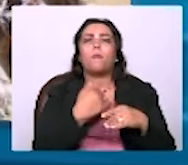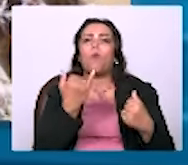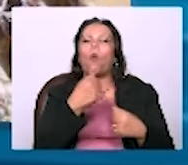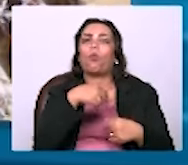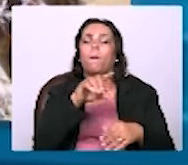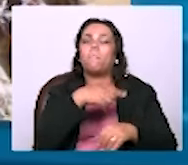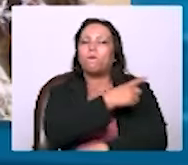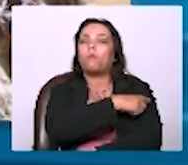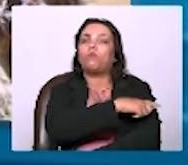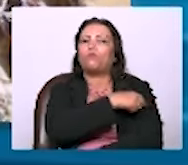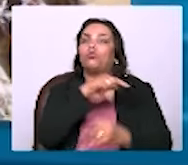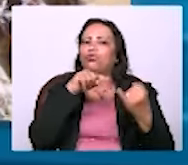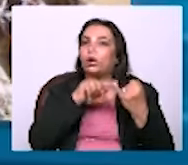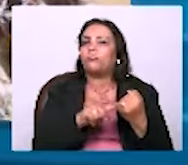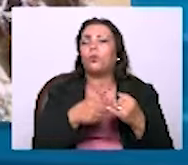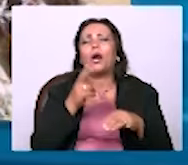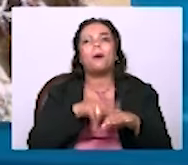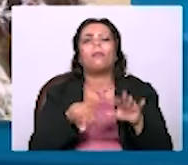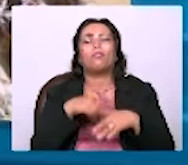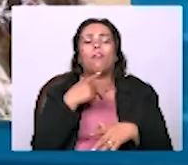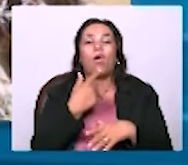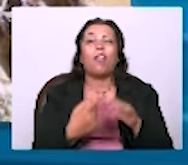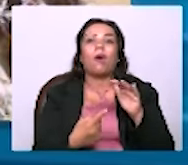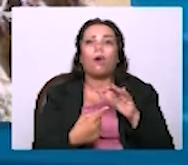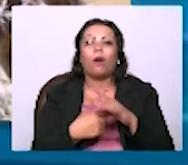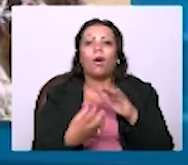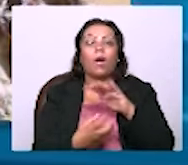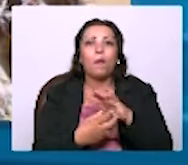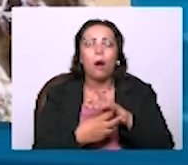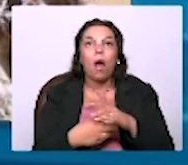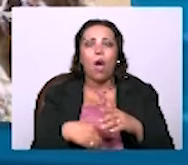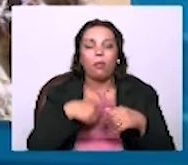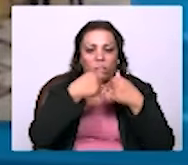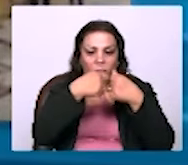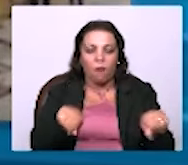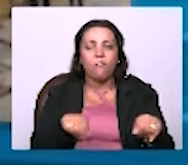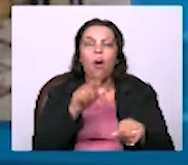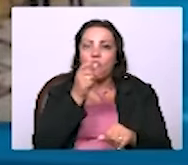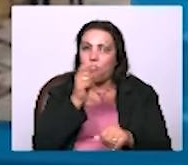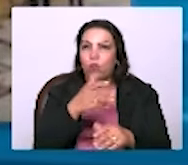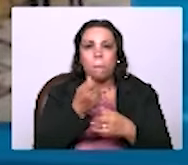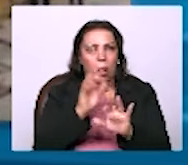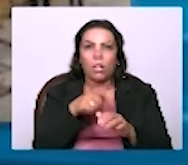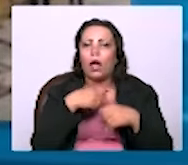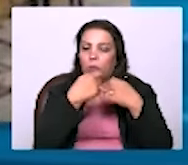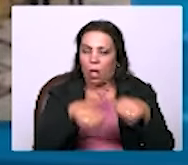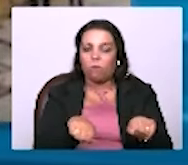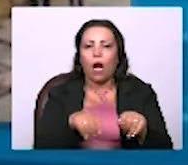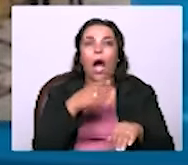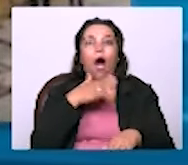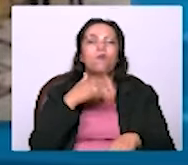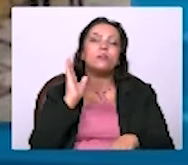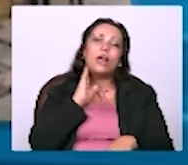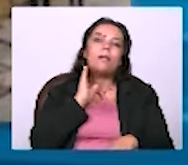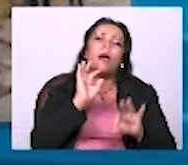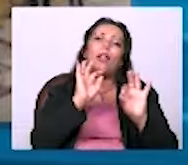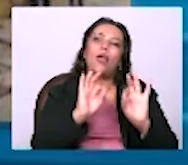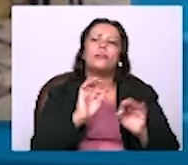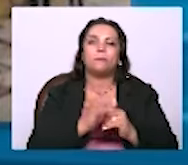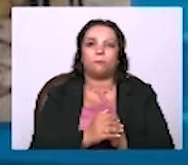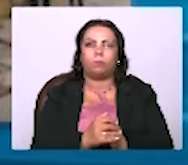ولا سيما انها جامعه بيدفع فيها الطلاب مصروفات ف يحتاجون الى خدمه او